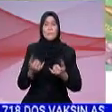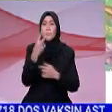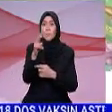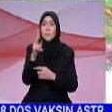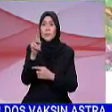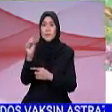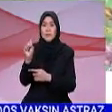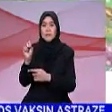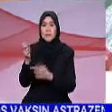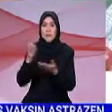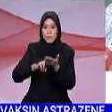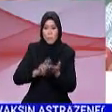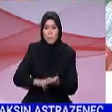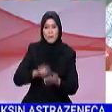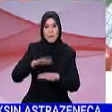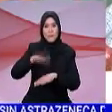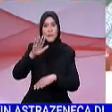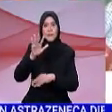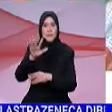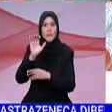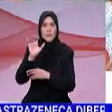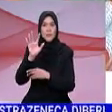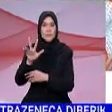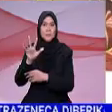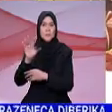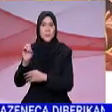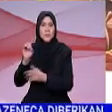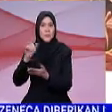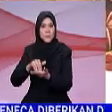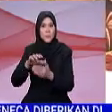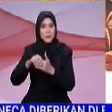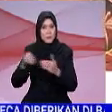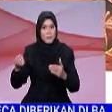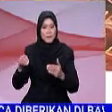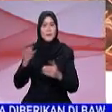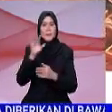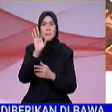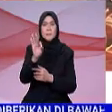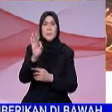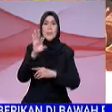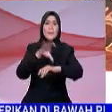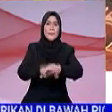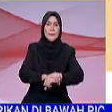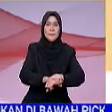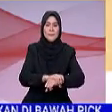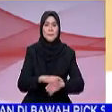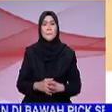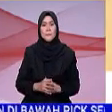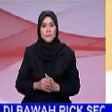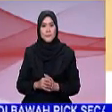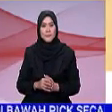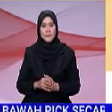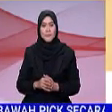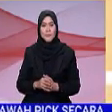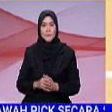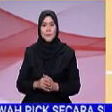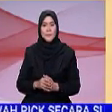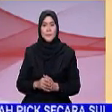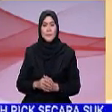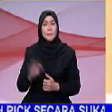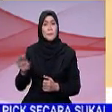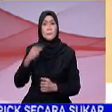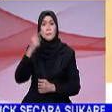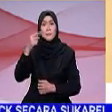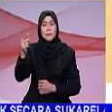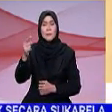kes direkodkan dengan nilai melebihi RM550,000 membabitkan 9 tangkapan. Apabila kita sebut